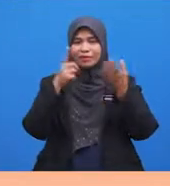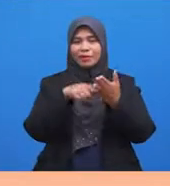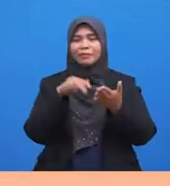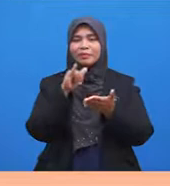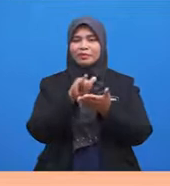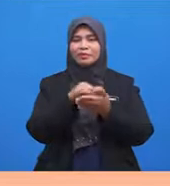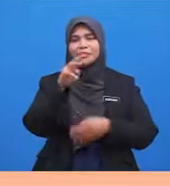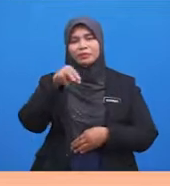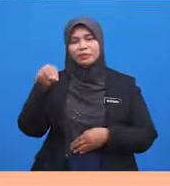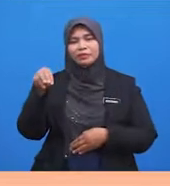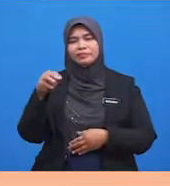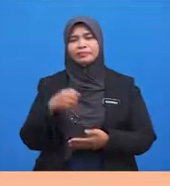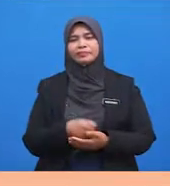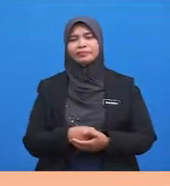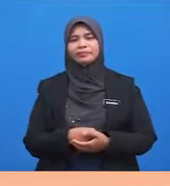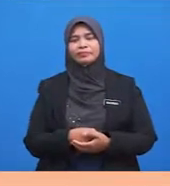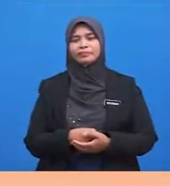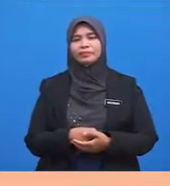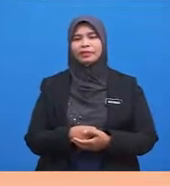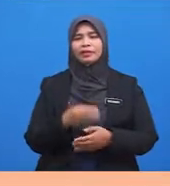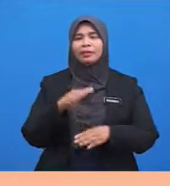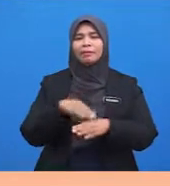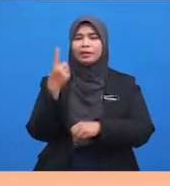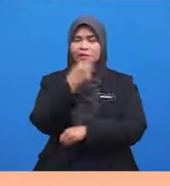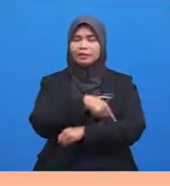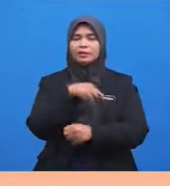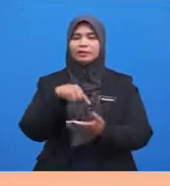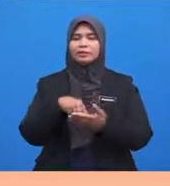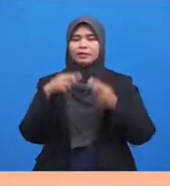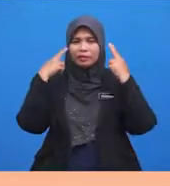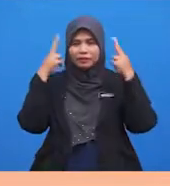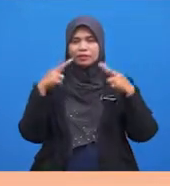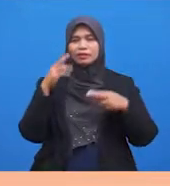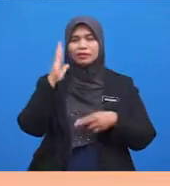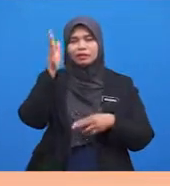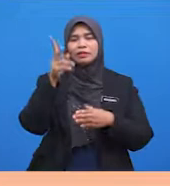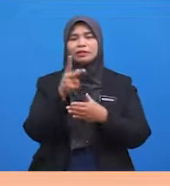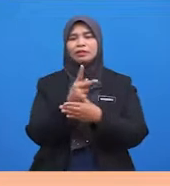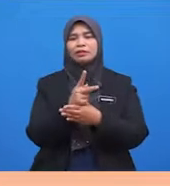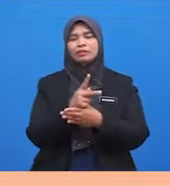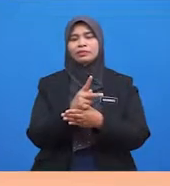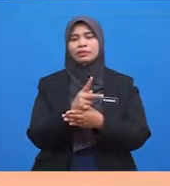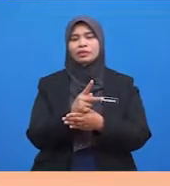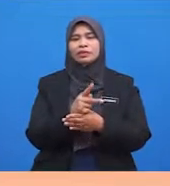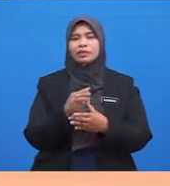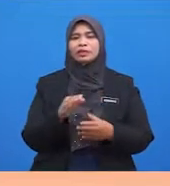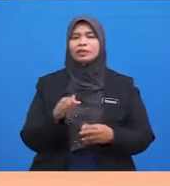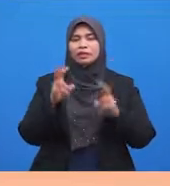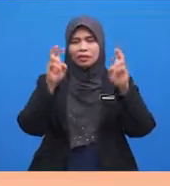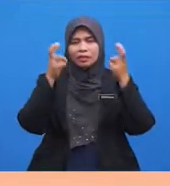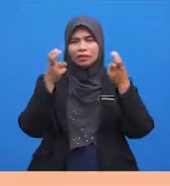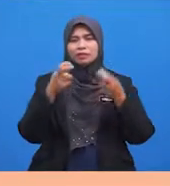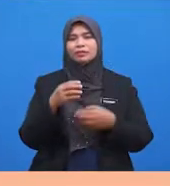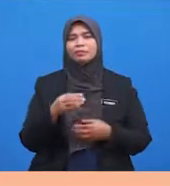itu murid-murid? Pada hari ini, Ustazah akan kongsikan sebuah